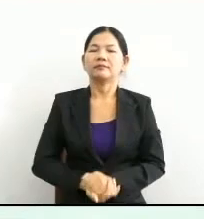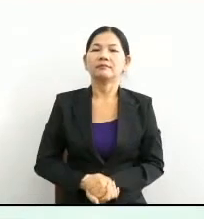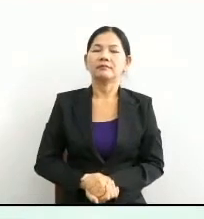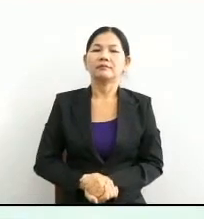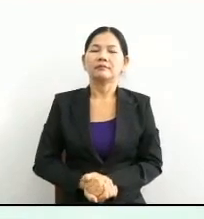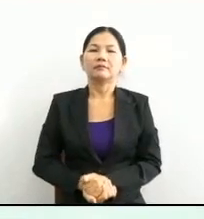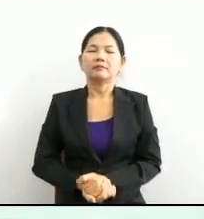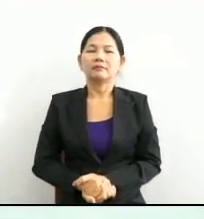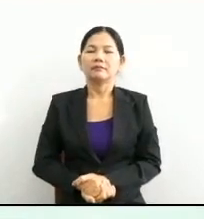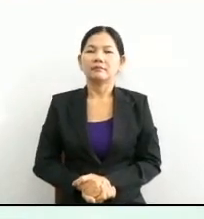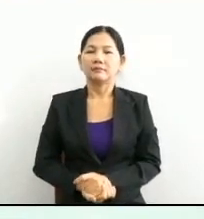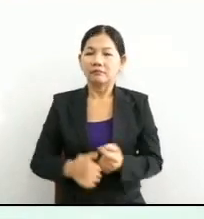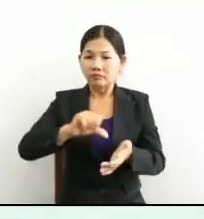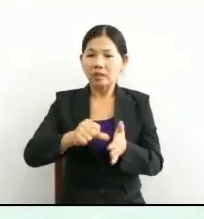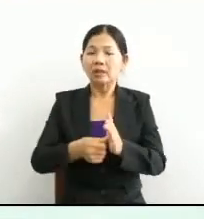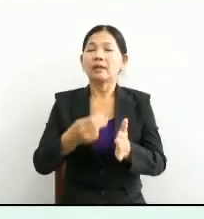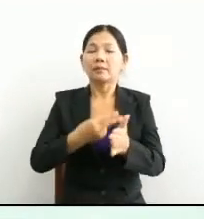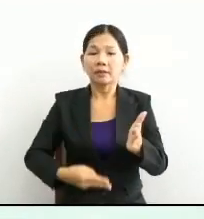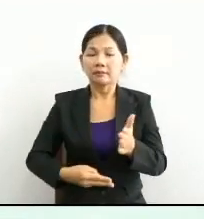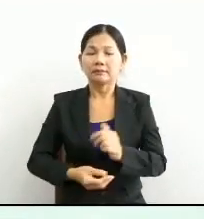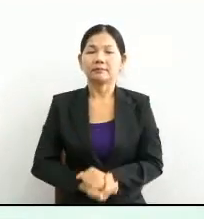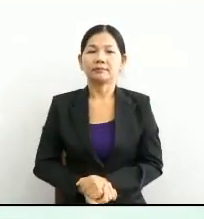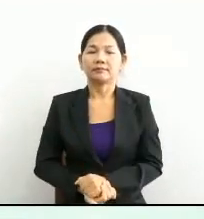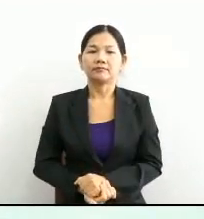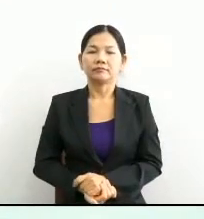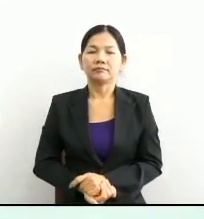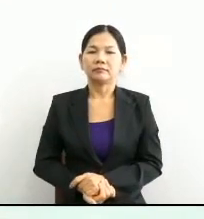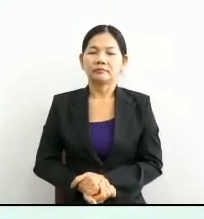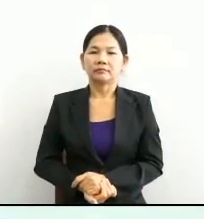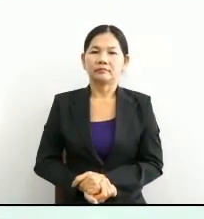niêm mình đi thăm mấy con